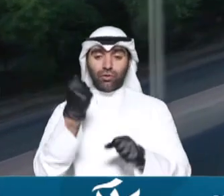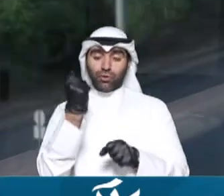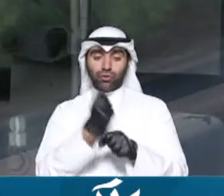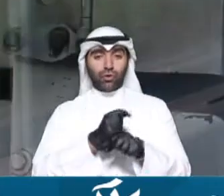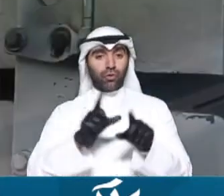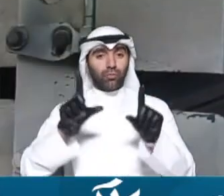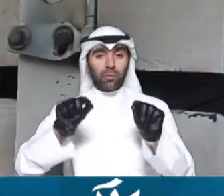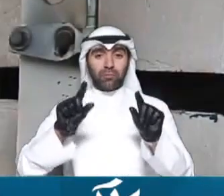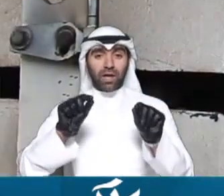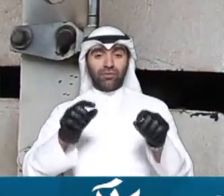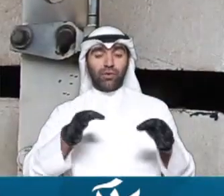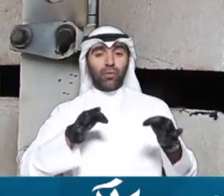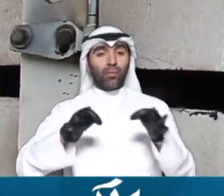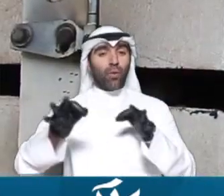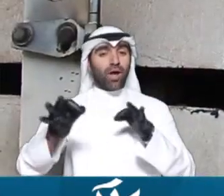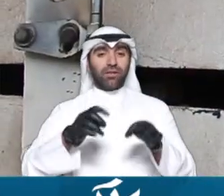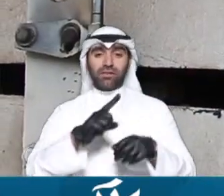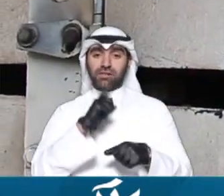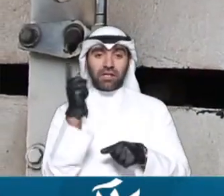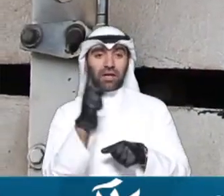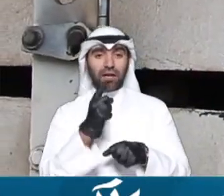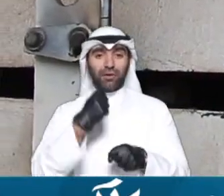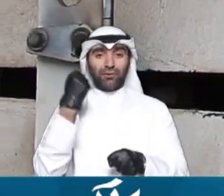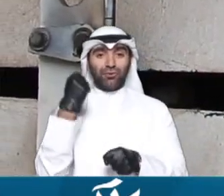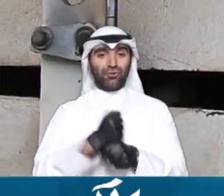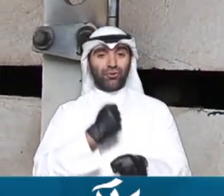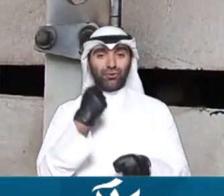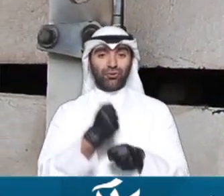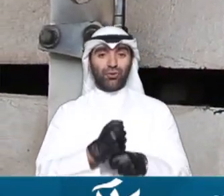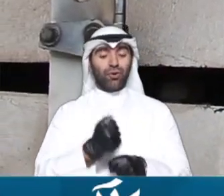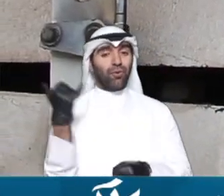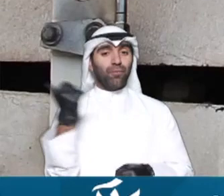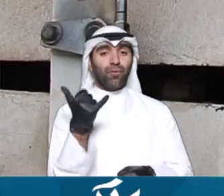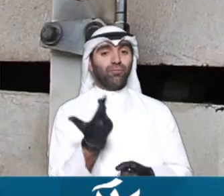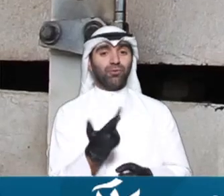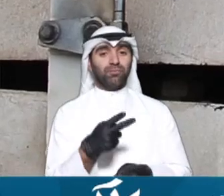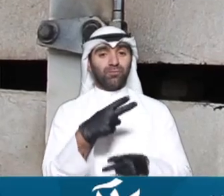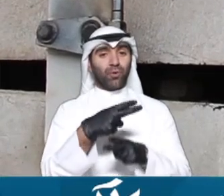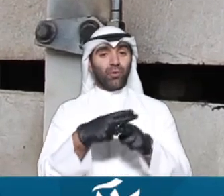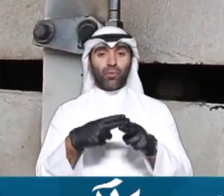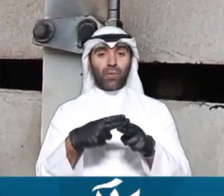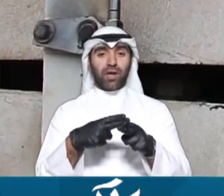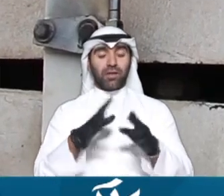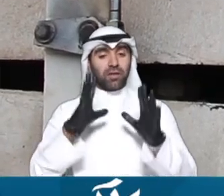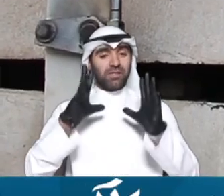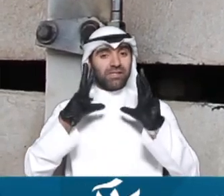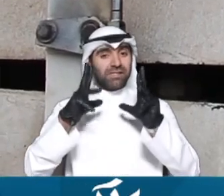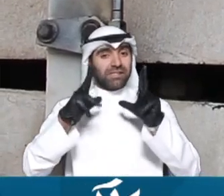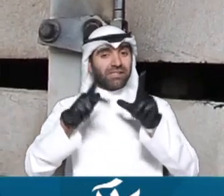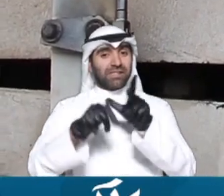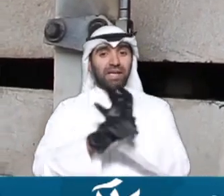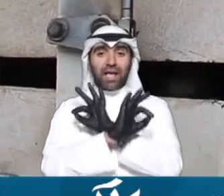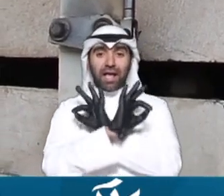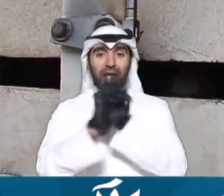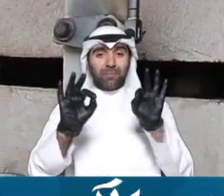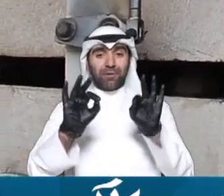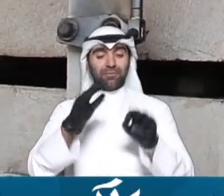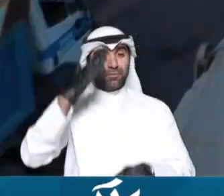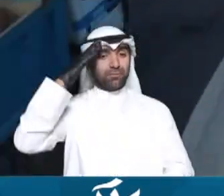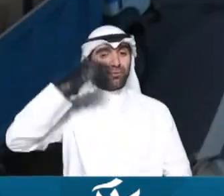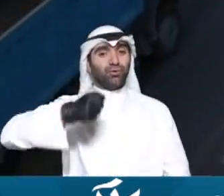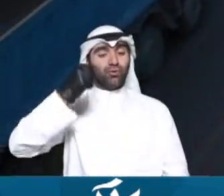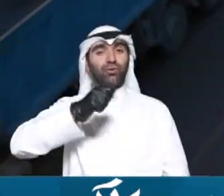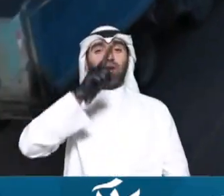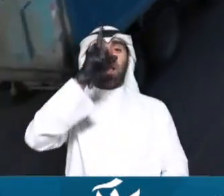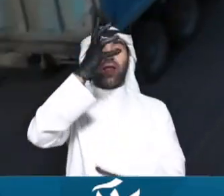وزارة الأشغال في ظل هذه الظروف الراهنة تراهم على قدم وساق في شوارع الكويت، والله يوفقهم.